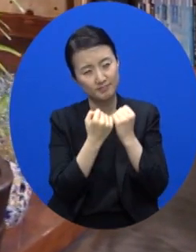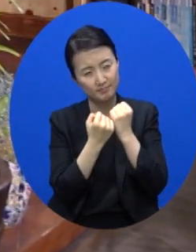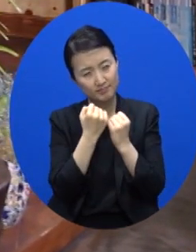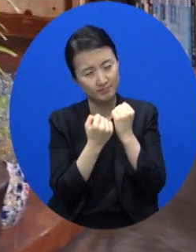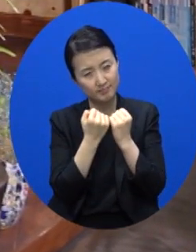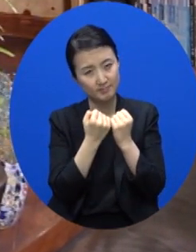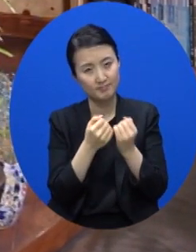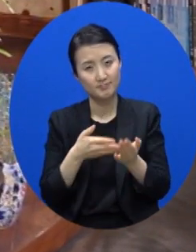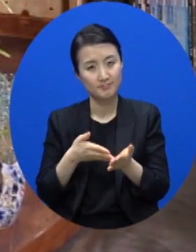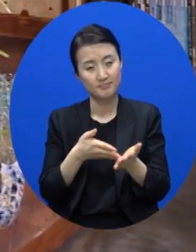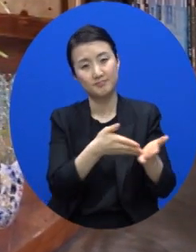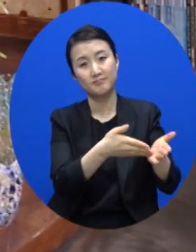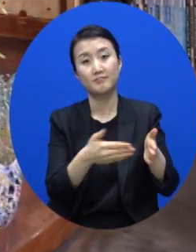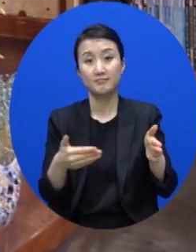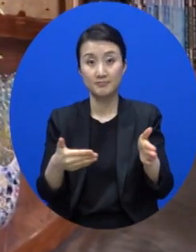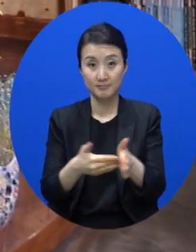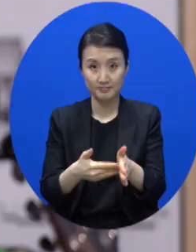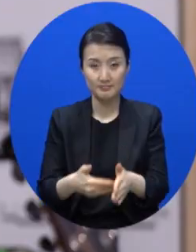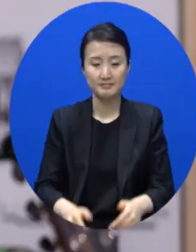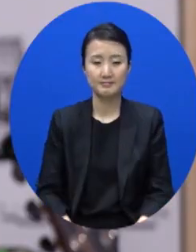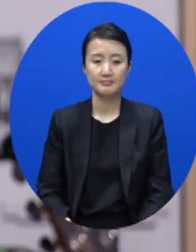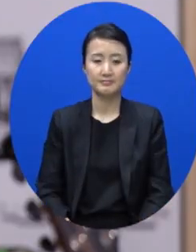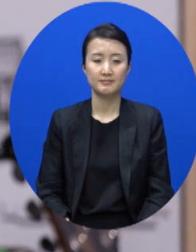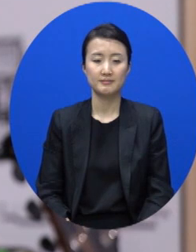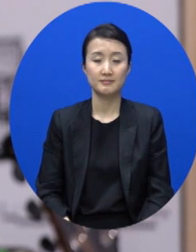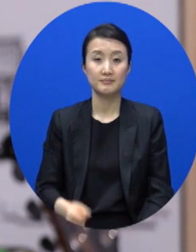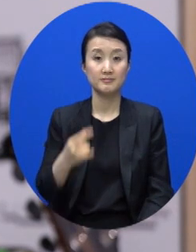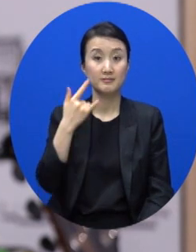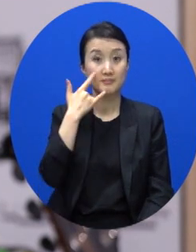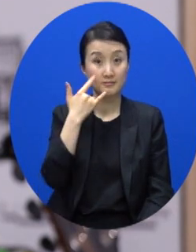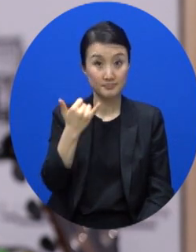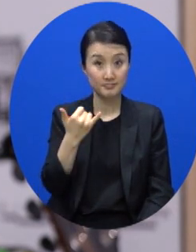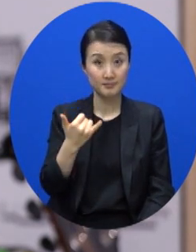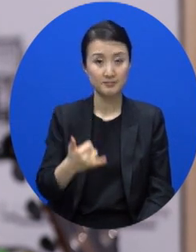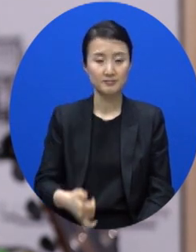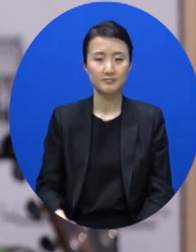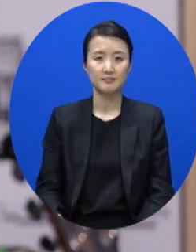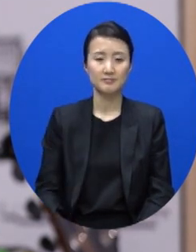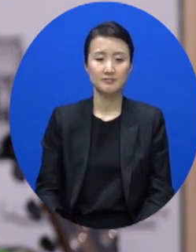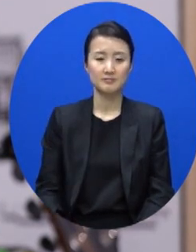부모님께 말씀을 드렸습니다. 그랬더니